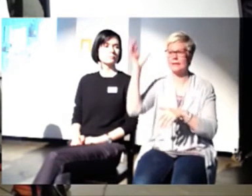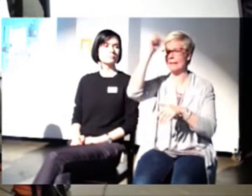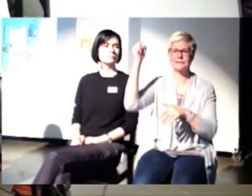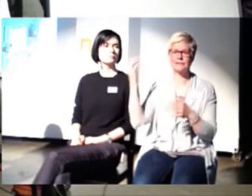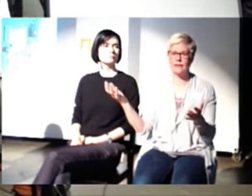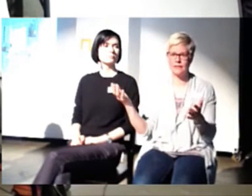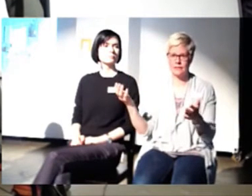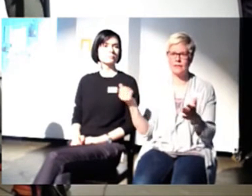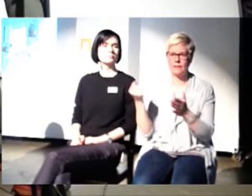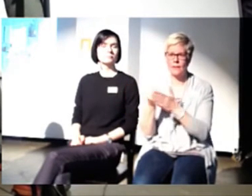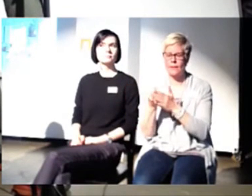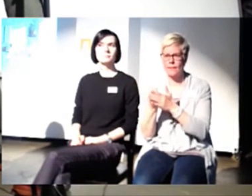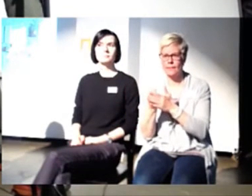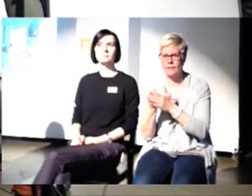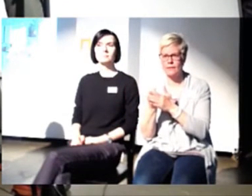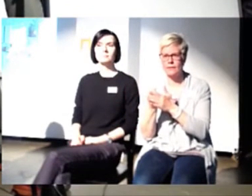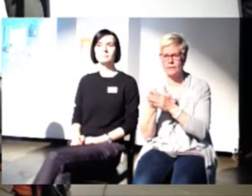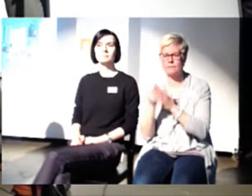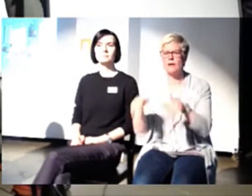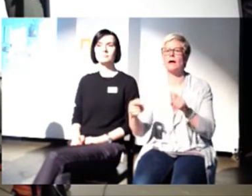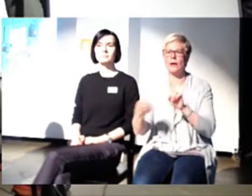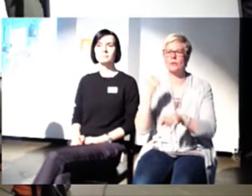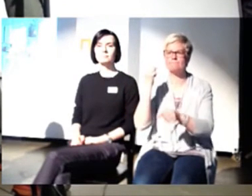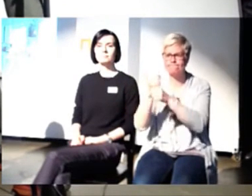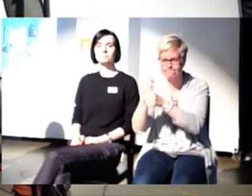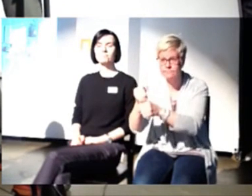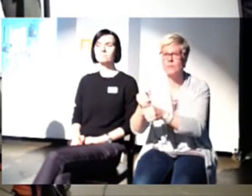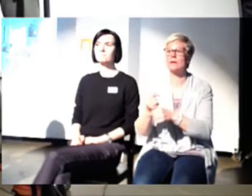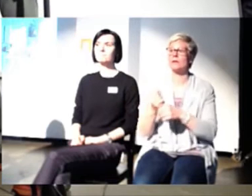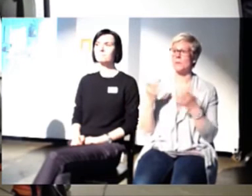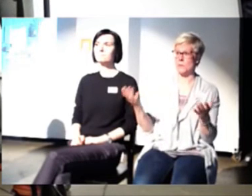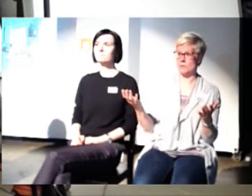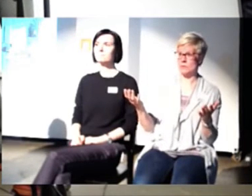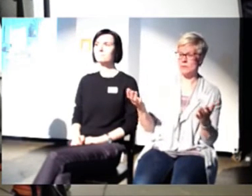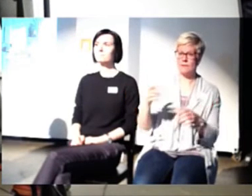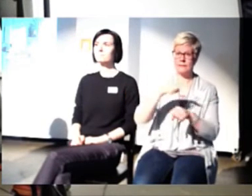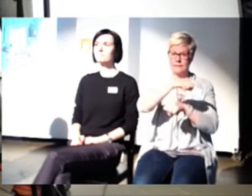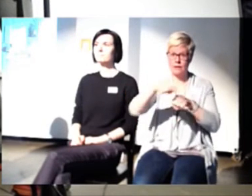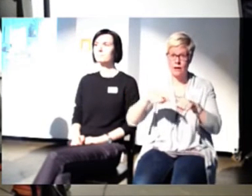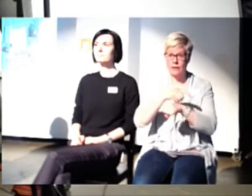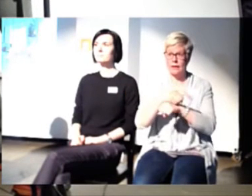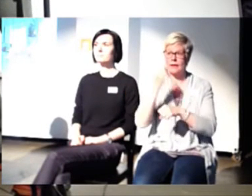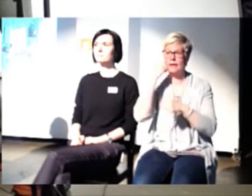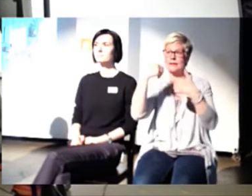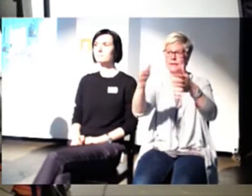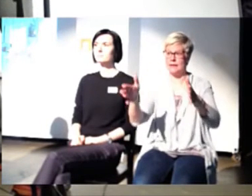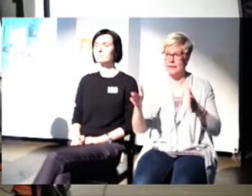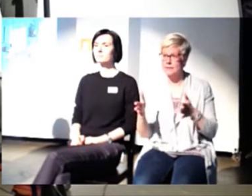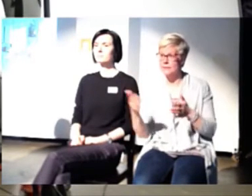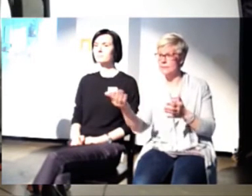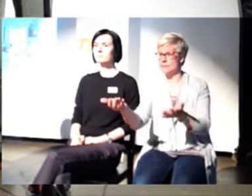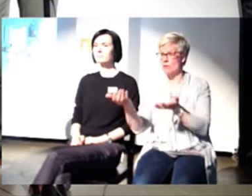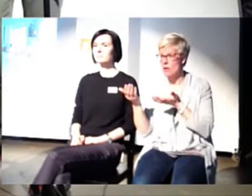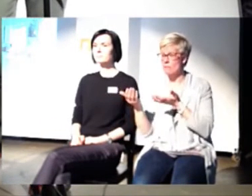sitten ryhtyä vaan tuumasta toimeen. Mutta pyydetäänkö me sitten Saaren residenssiin? Mä ajattelin, että ennen kuin